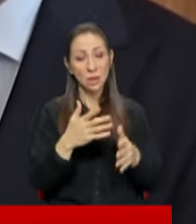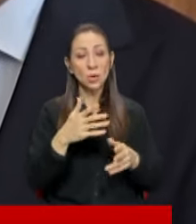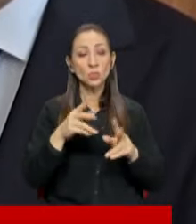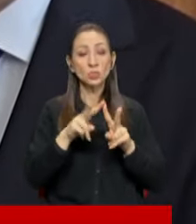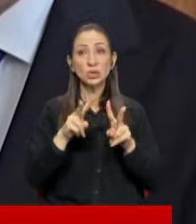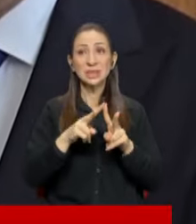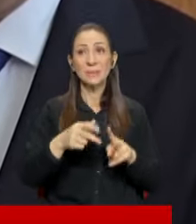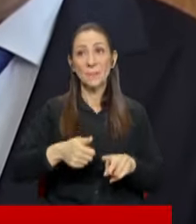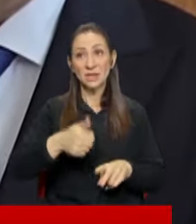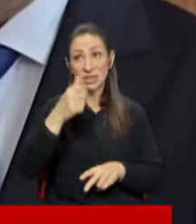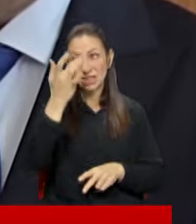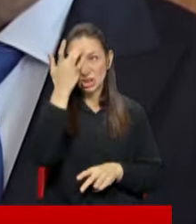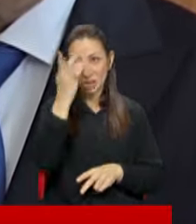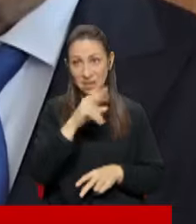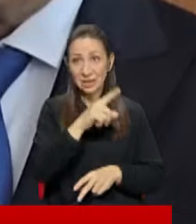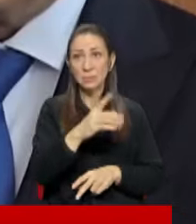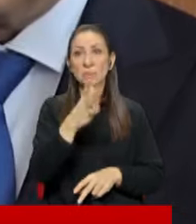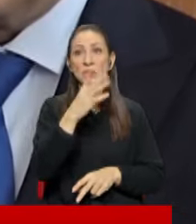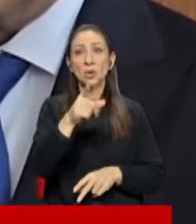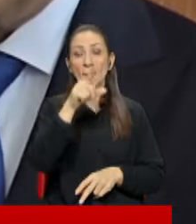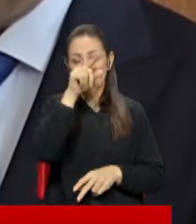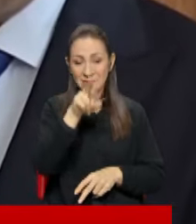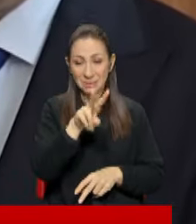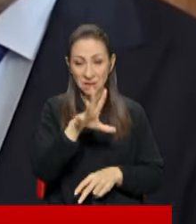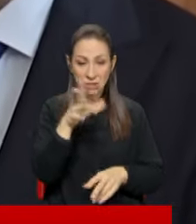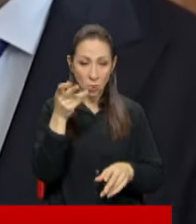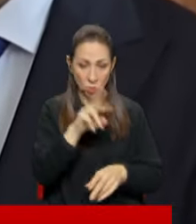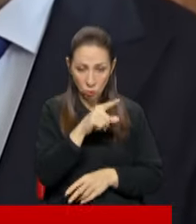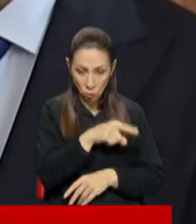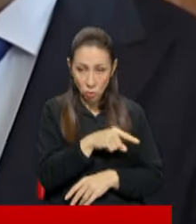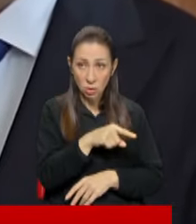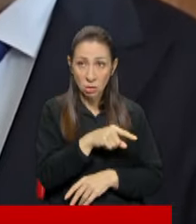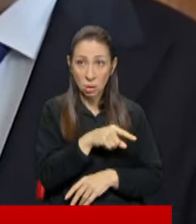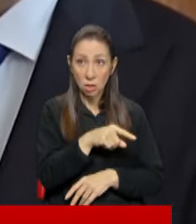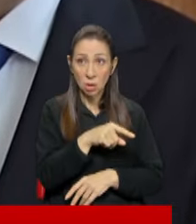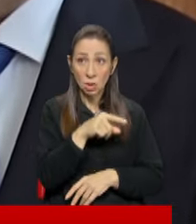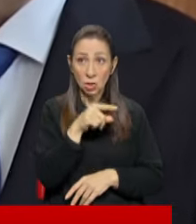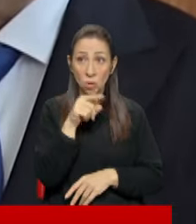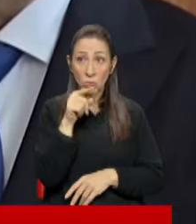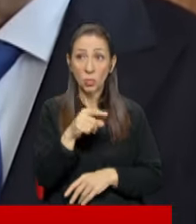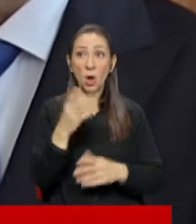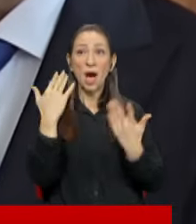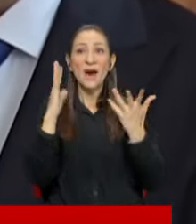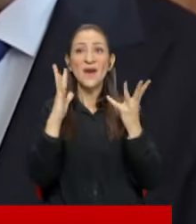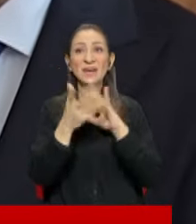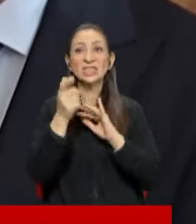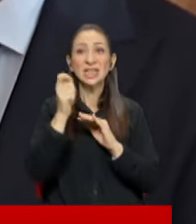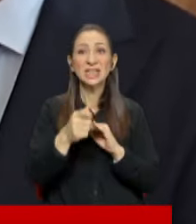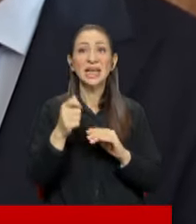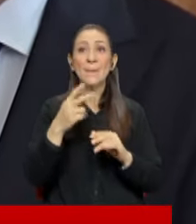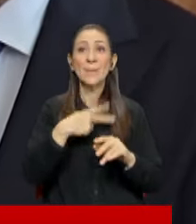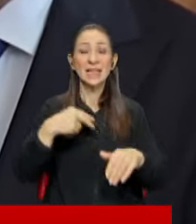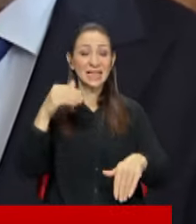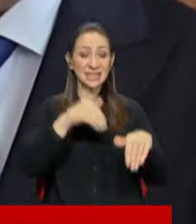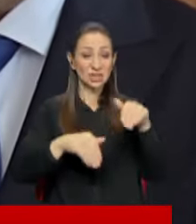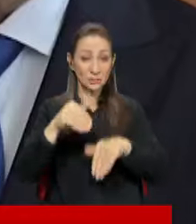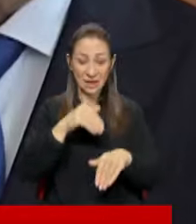Başkanımız, şehit Muhsin Başkanımızı biliyorsunuz Mart 25'te kaybetmiştik. Bu hava koşullarında aslında yerel